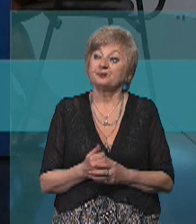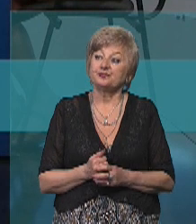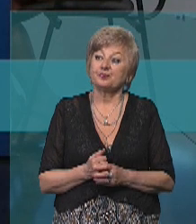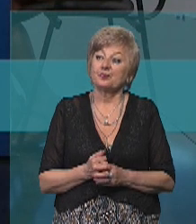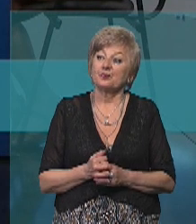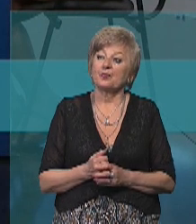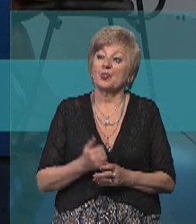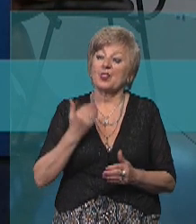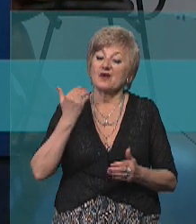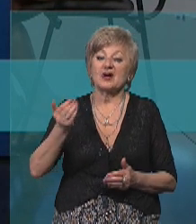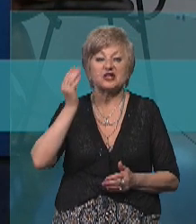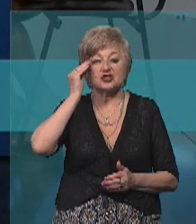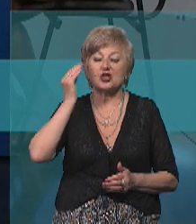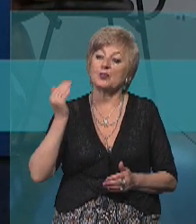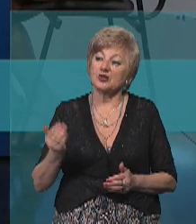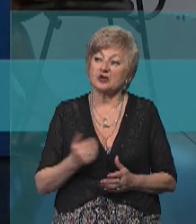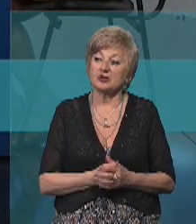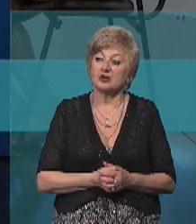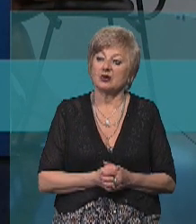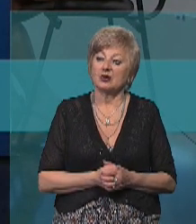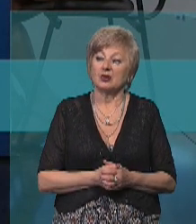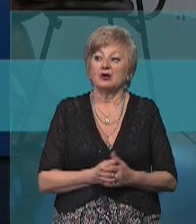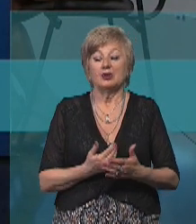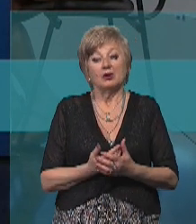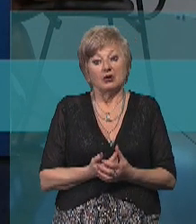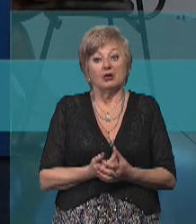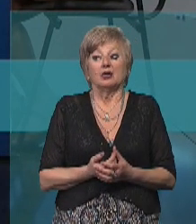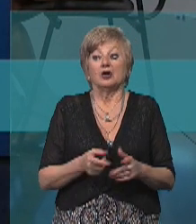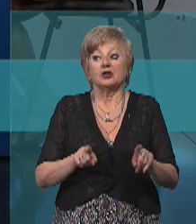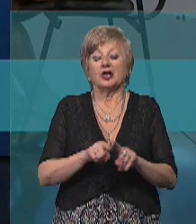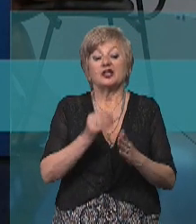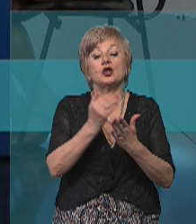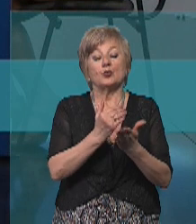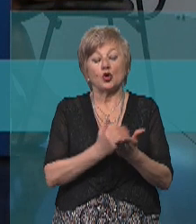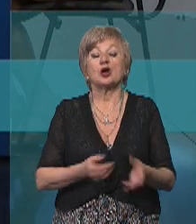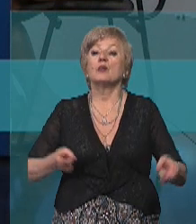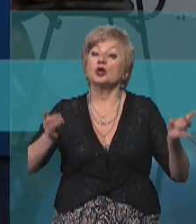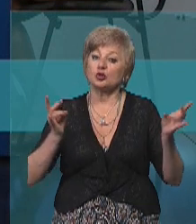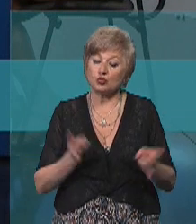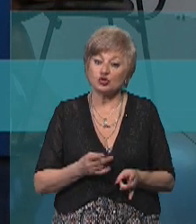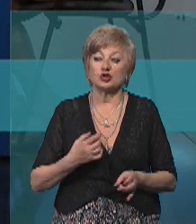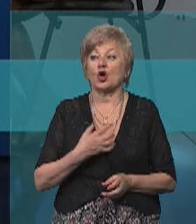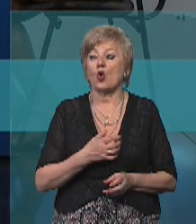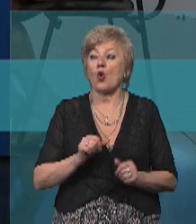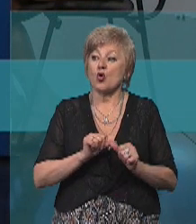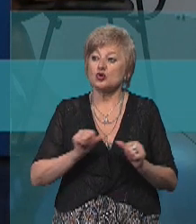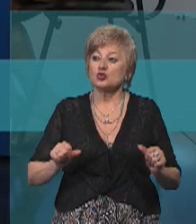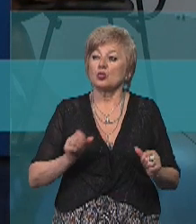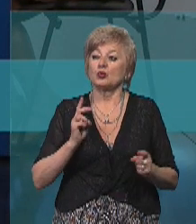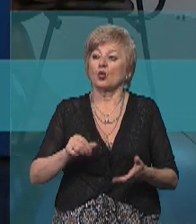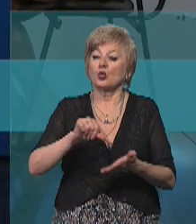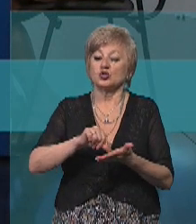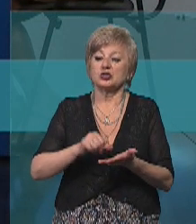Пане Костянтине, ваша думка з цього приводу? Без сумніву, такі програми потрібні, особливо коли в них приймають